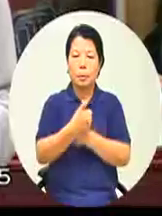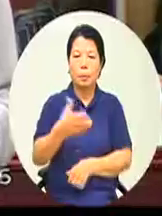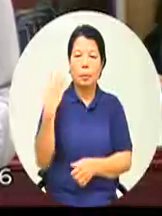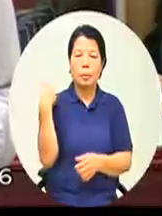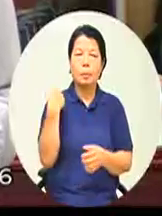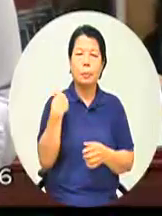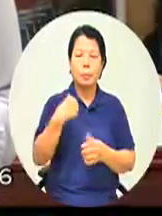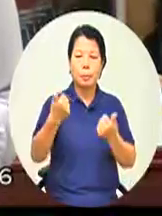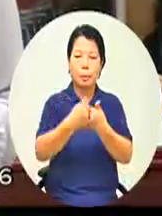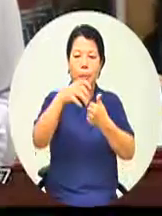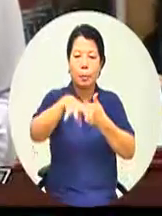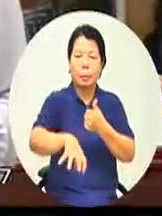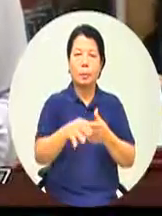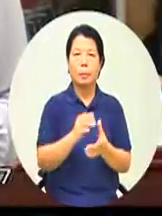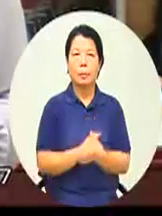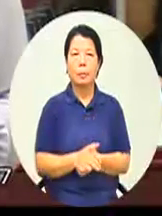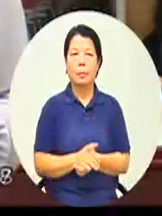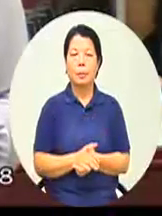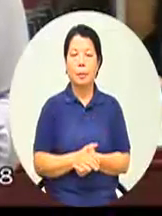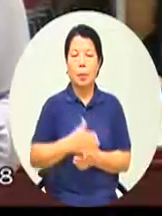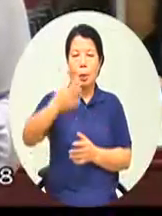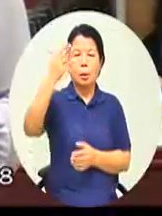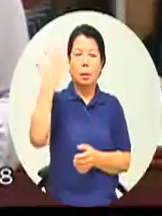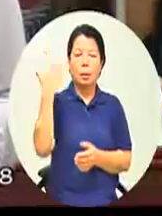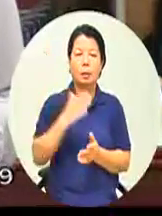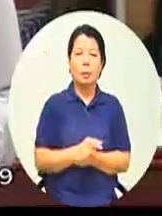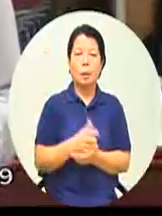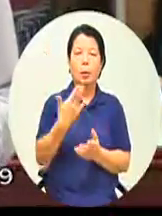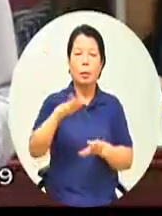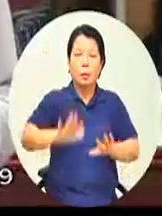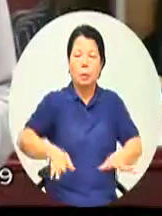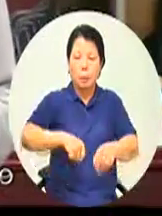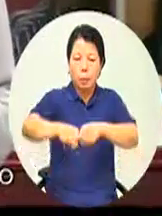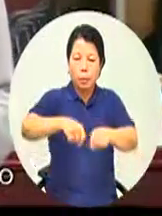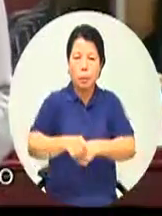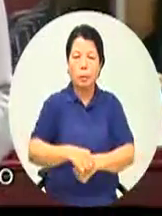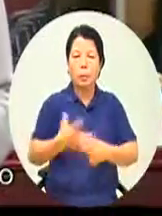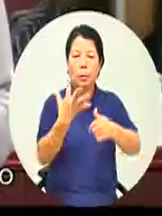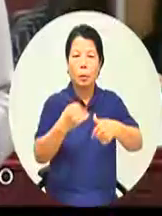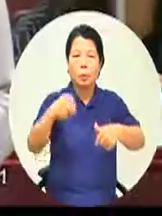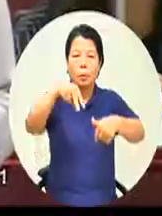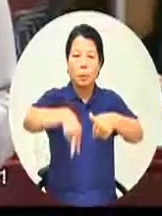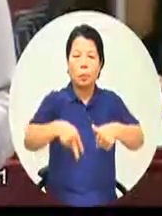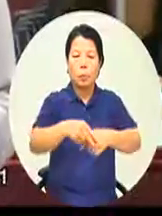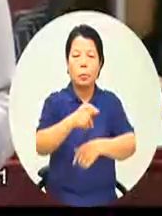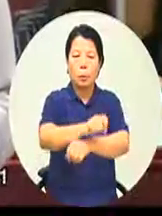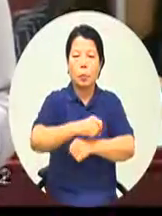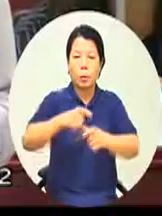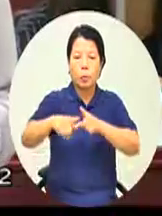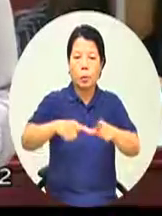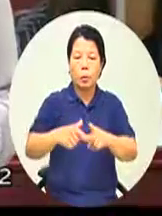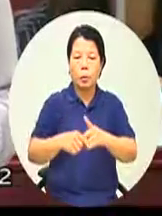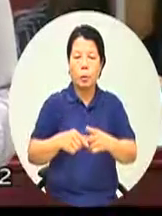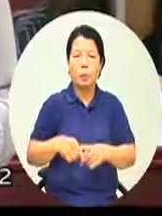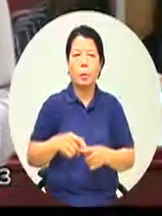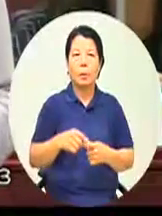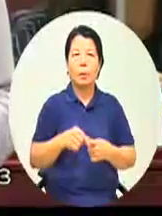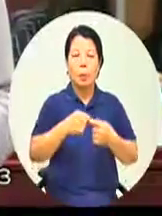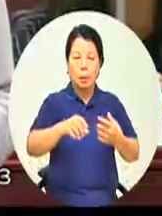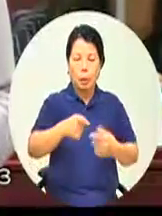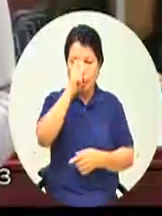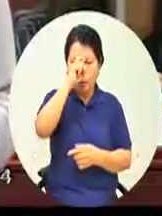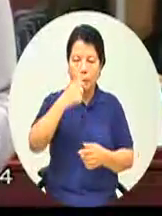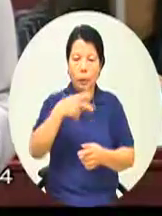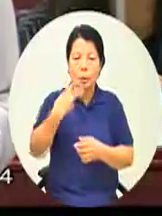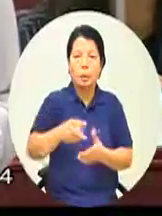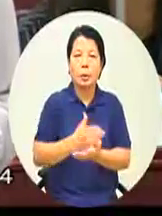分哦。旧市议会目前我们的规划，数位学员是其中一项啦。我们还有希望可以引